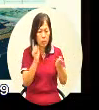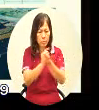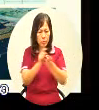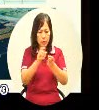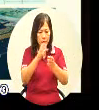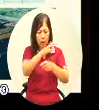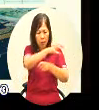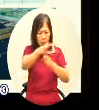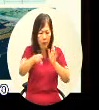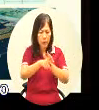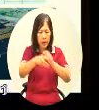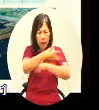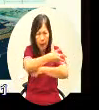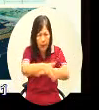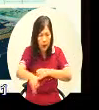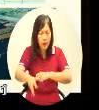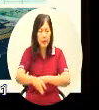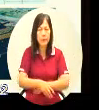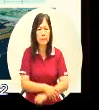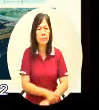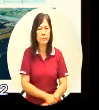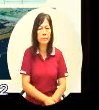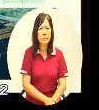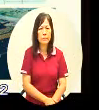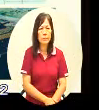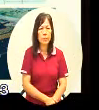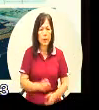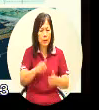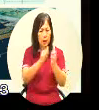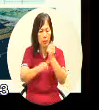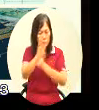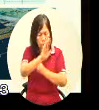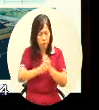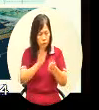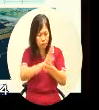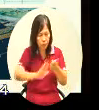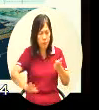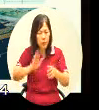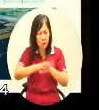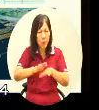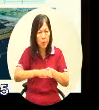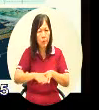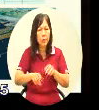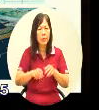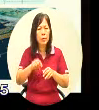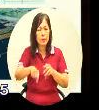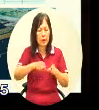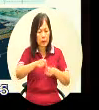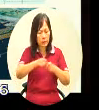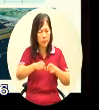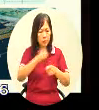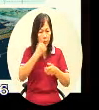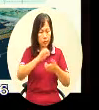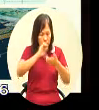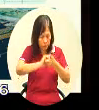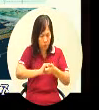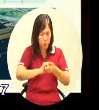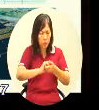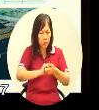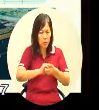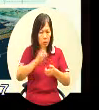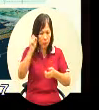的海流、对周边的生态有影响。那这个计划当然是通过环境影响评估